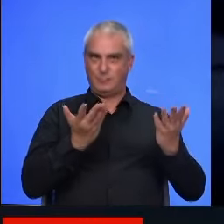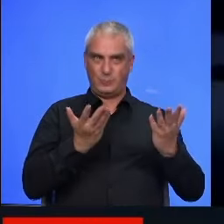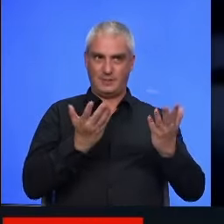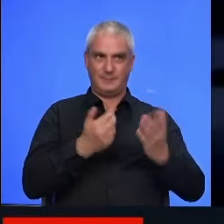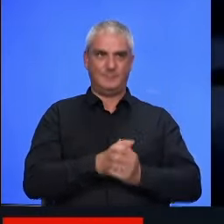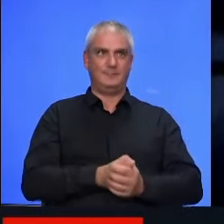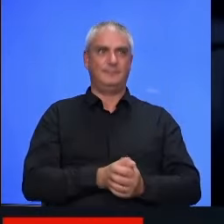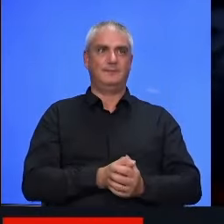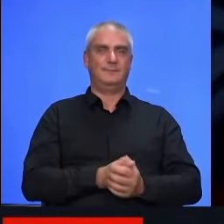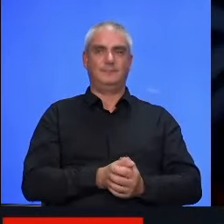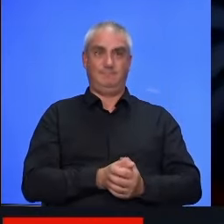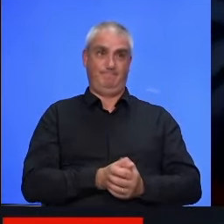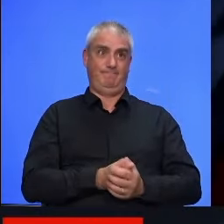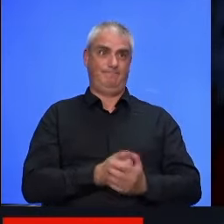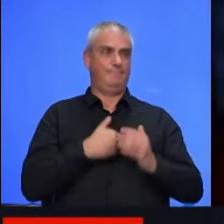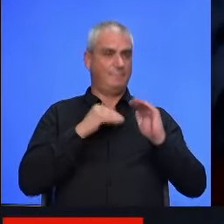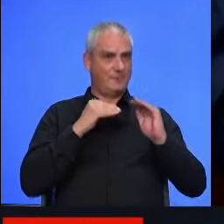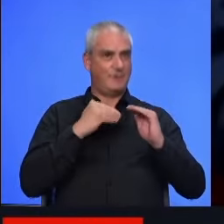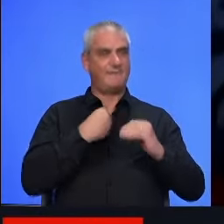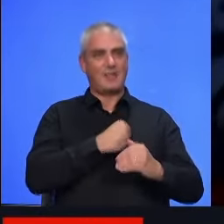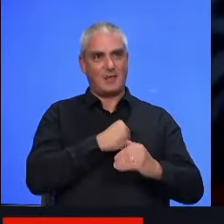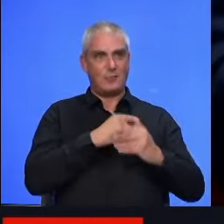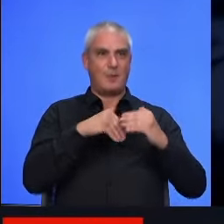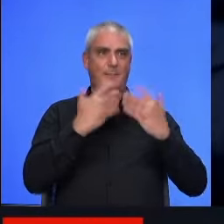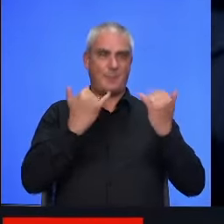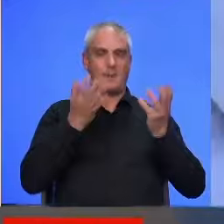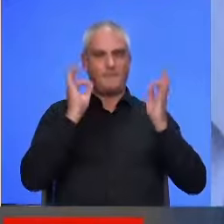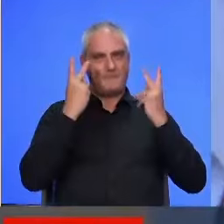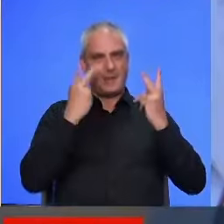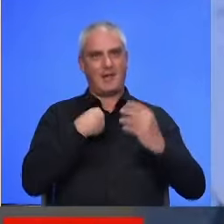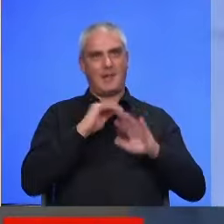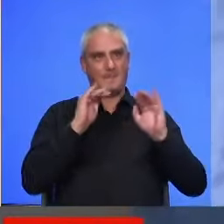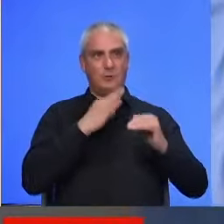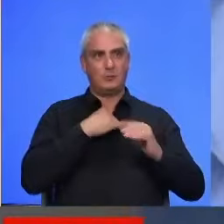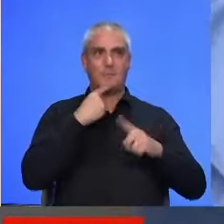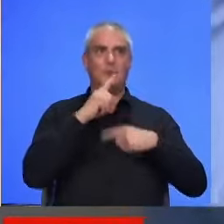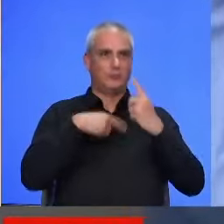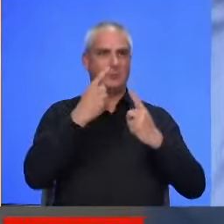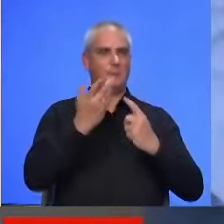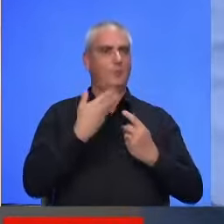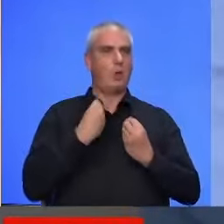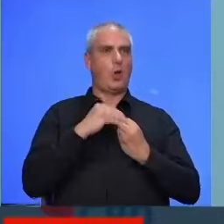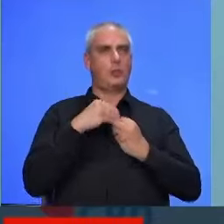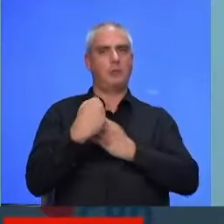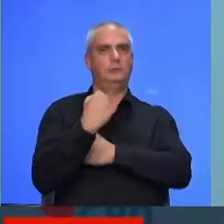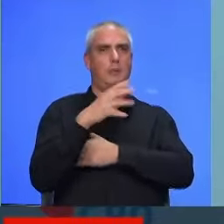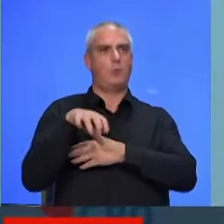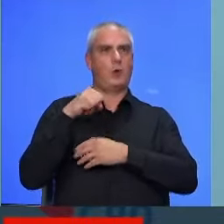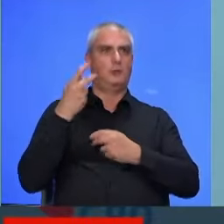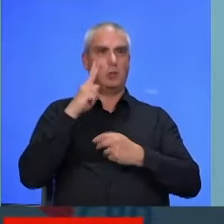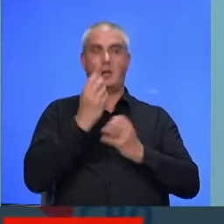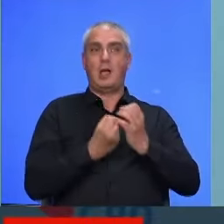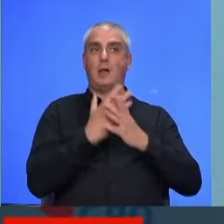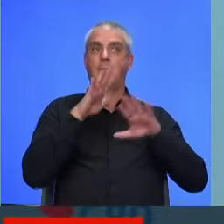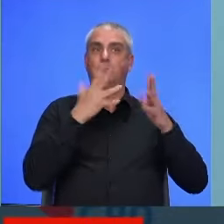ציבורי. ברכותיי ותנחומיי בבוקר הזה, בעיקר ברכותיי. עם השנים קנה ברוורמן עוד ועוד סמכויות. עם הקמת